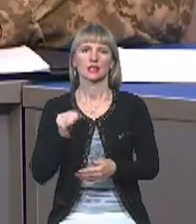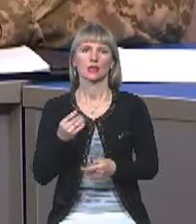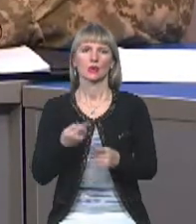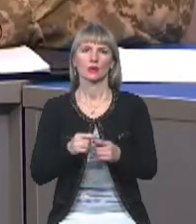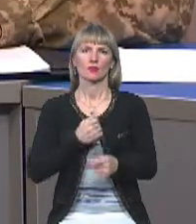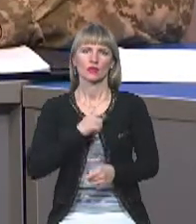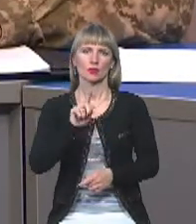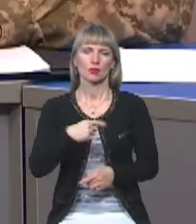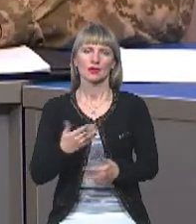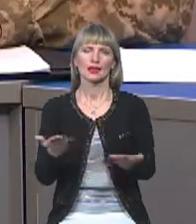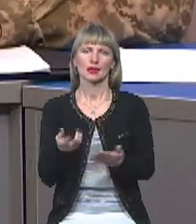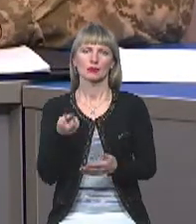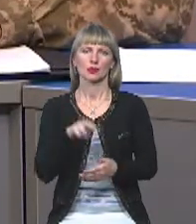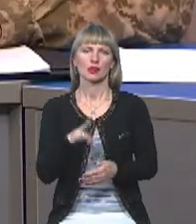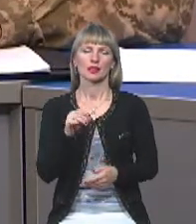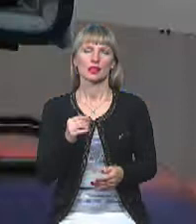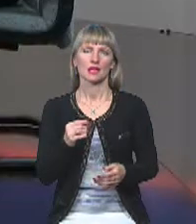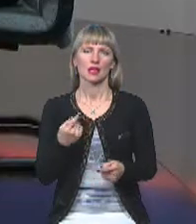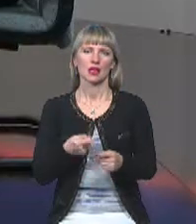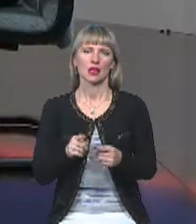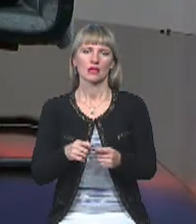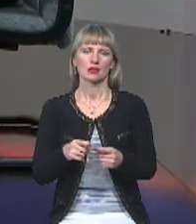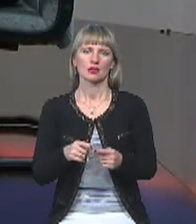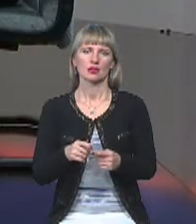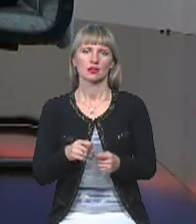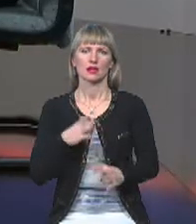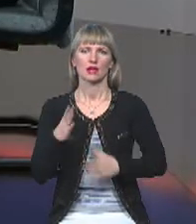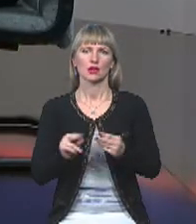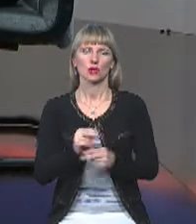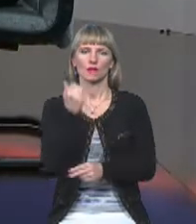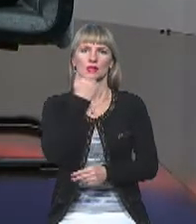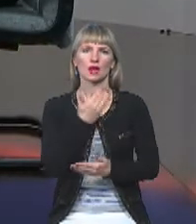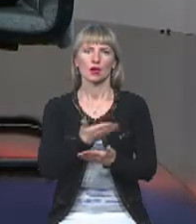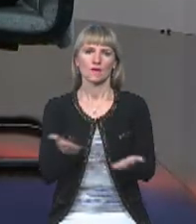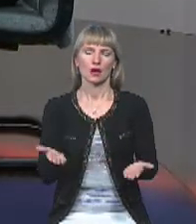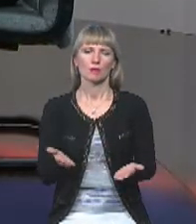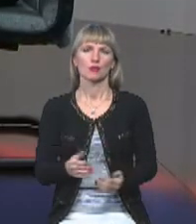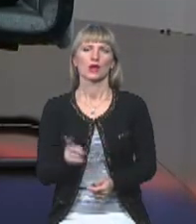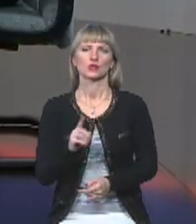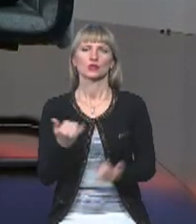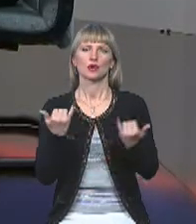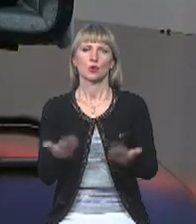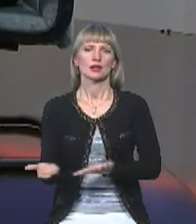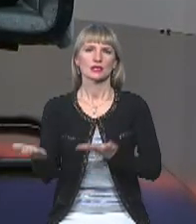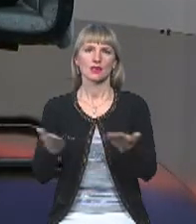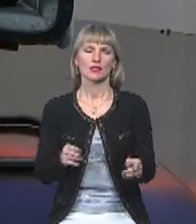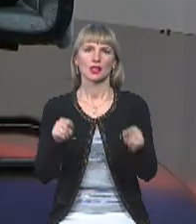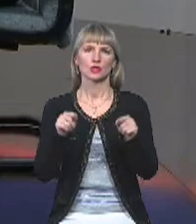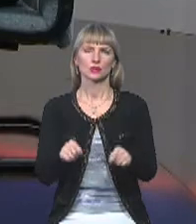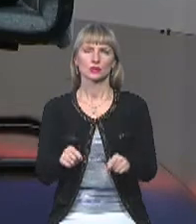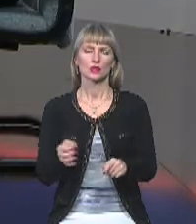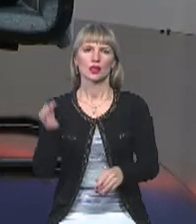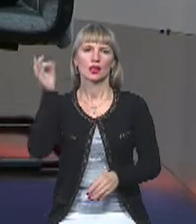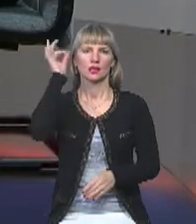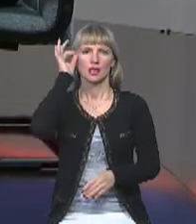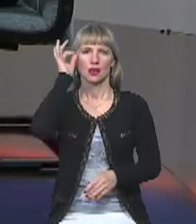цих військовозобов'язаних, які прийшли на збори. Дякую, пане Володимире, дякую, пане Іване, що сьогодні завітали до нашої студії.